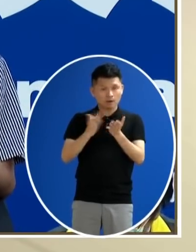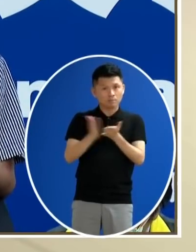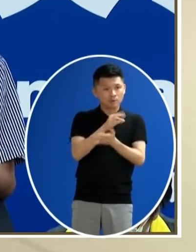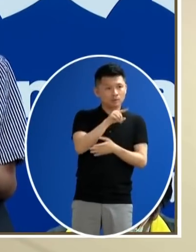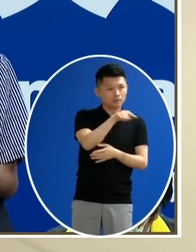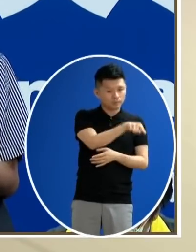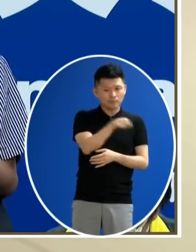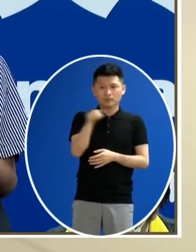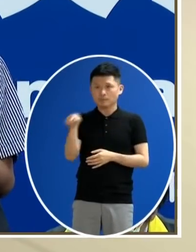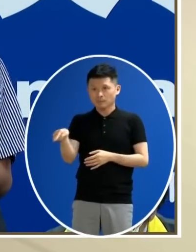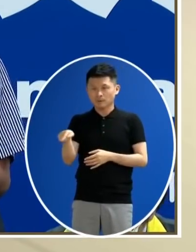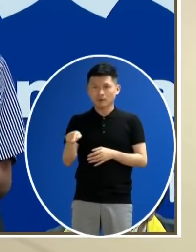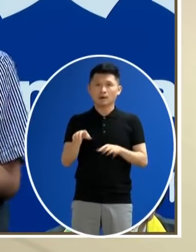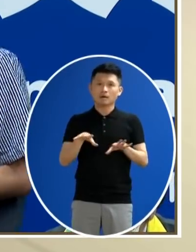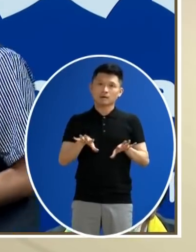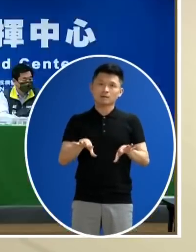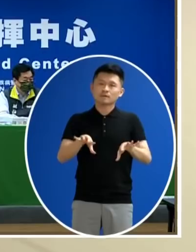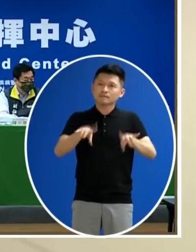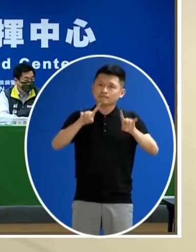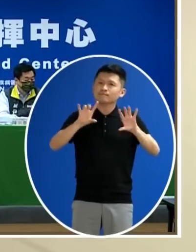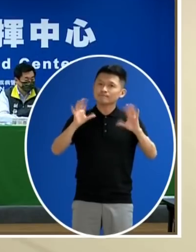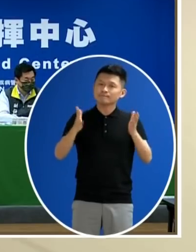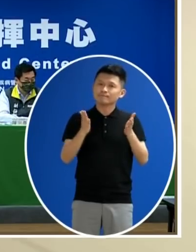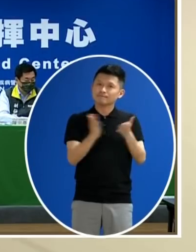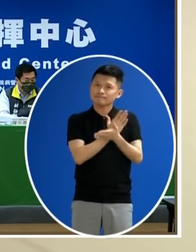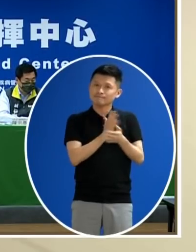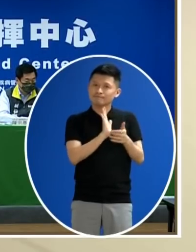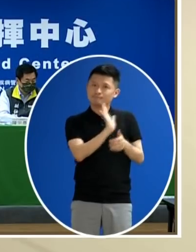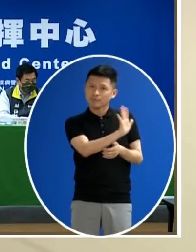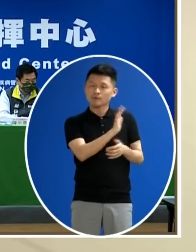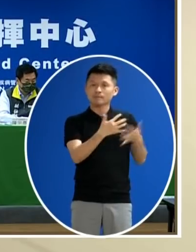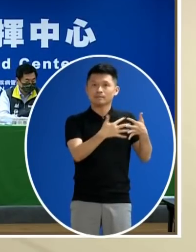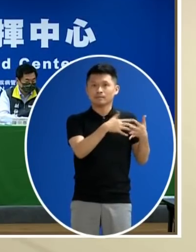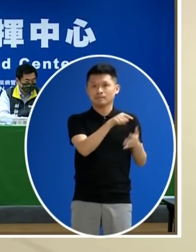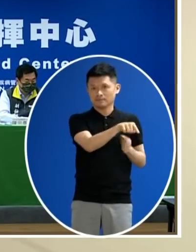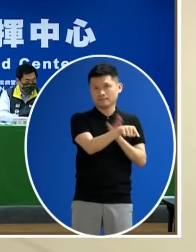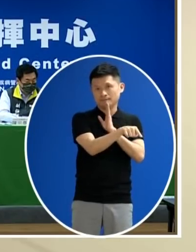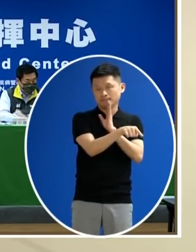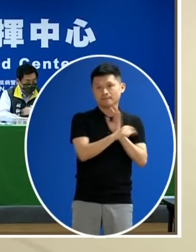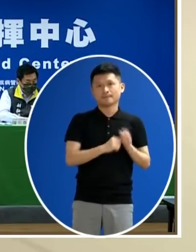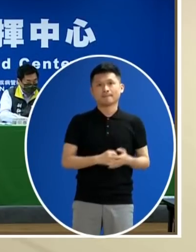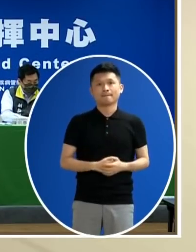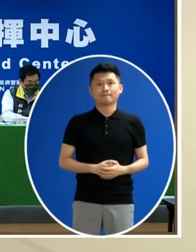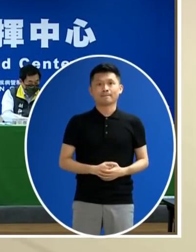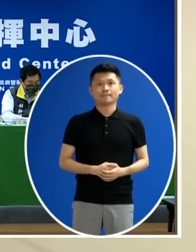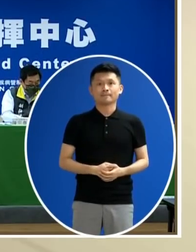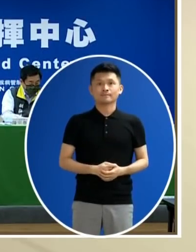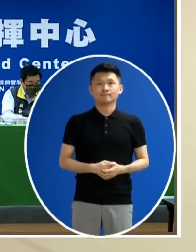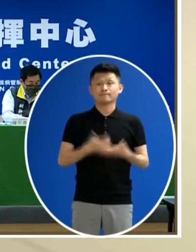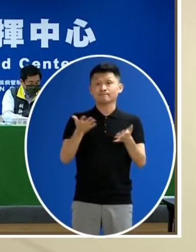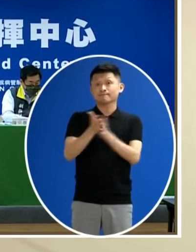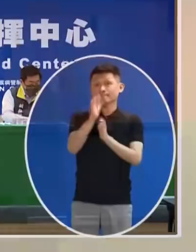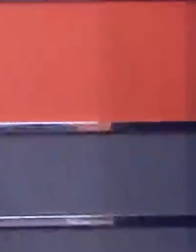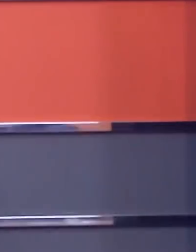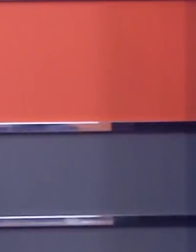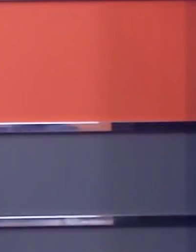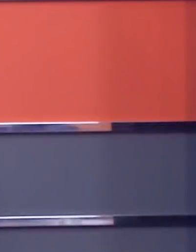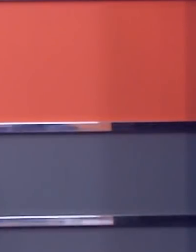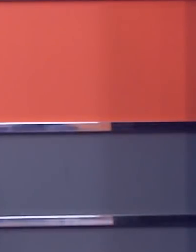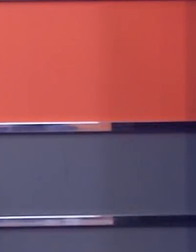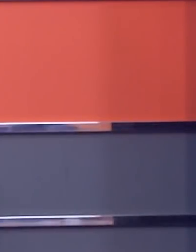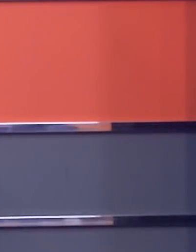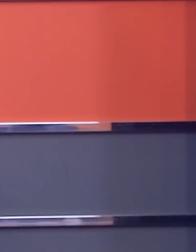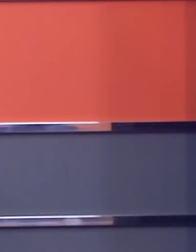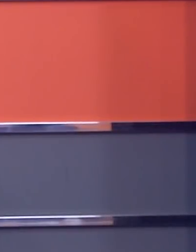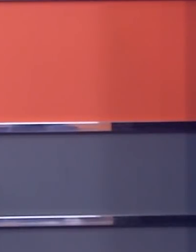是先用这样的方式来判。 好，今天我们担心的是，指挥中心也讲